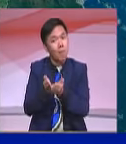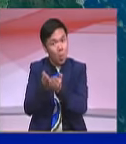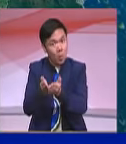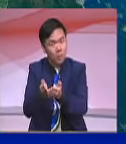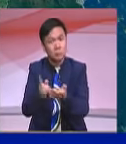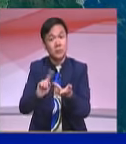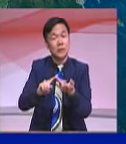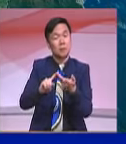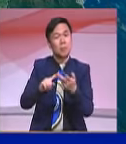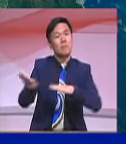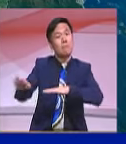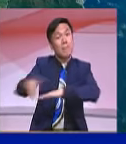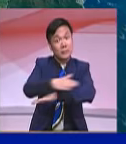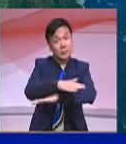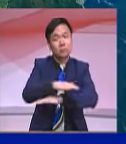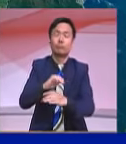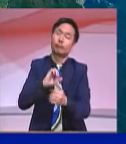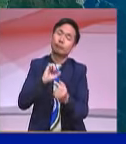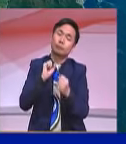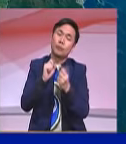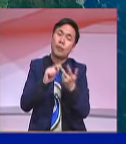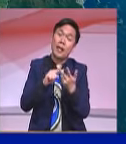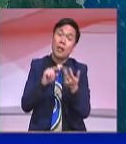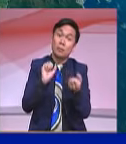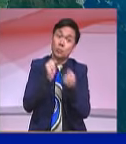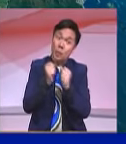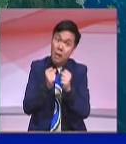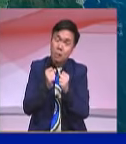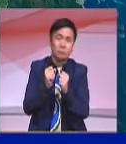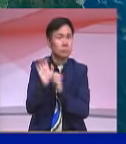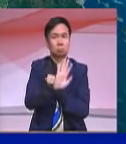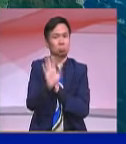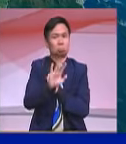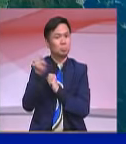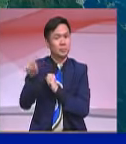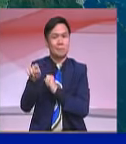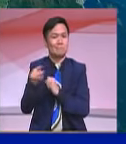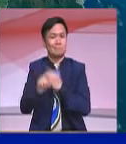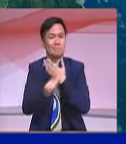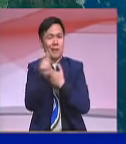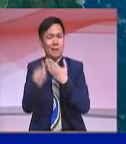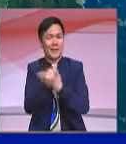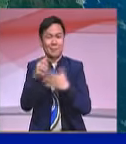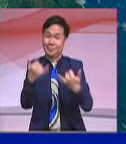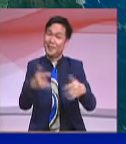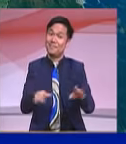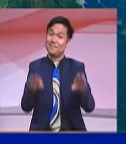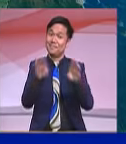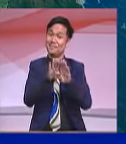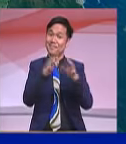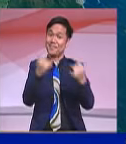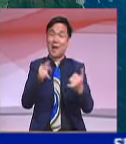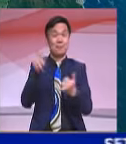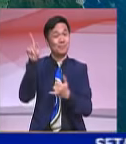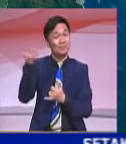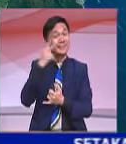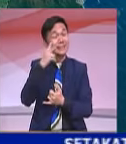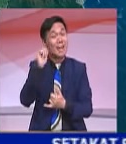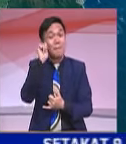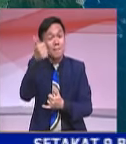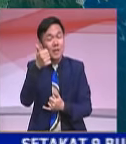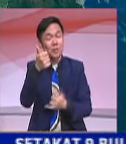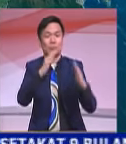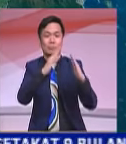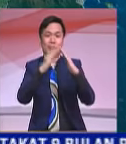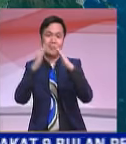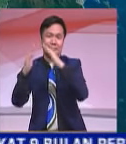serta aktiviti pantai dan sukan laut. Baiklah, sekian sahaja informasi cuaca pada malam ini. Sebelum berpisah, kita ikuti tinjauan